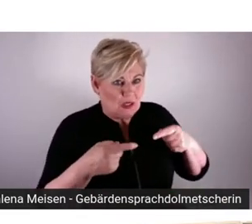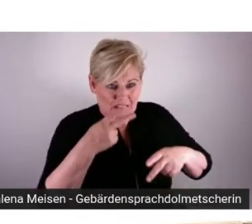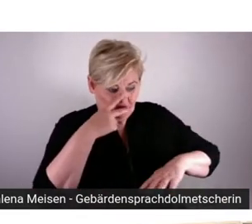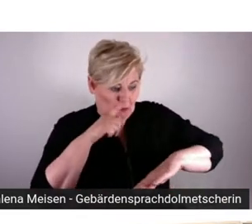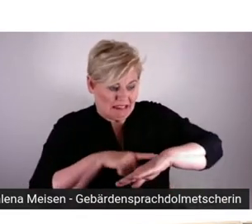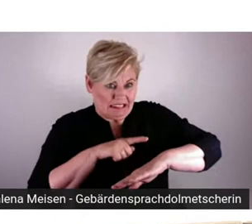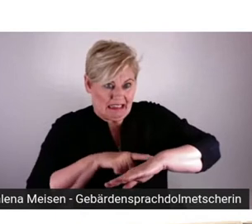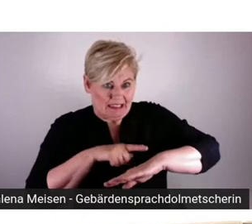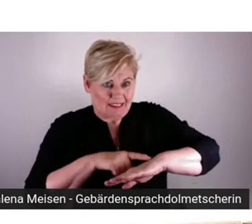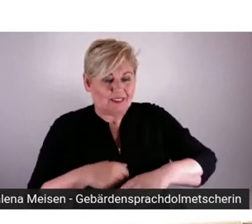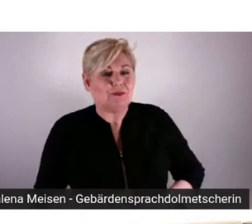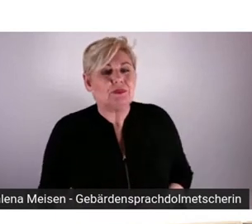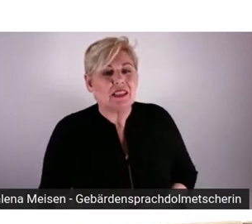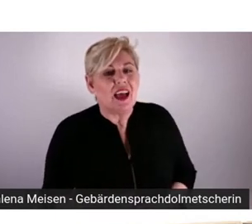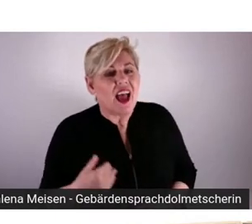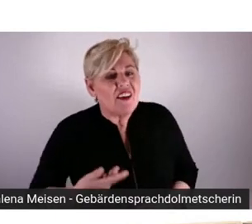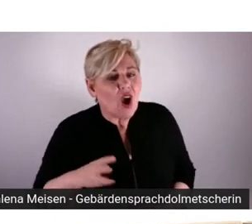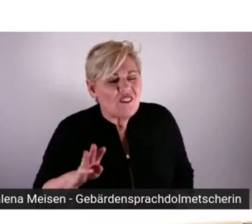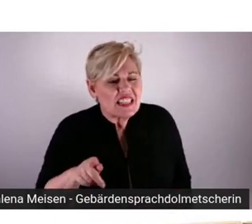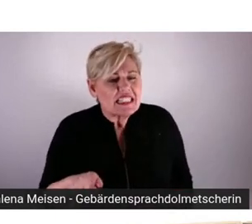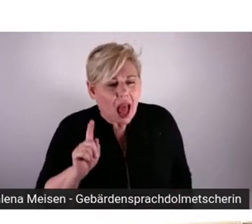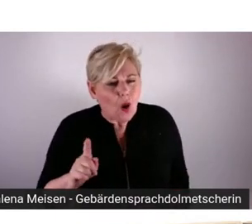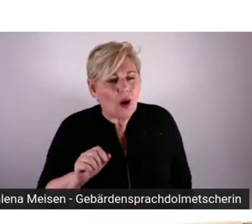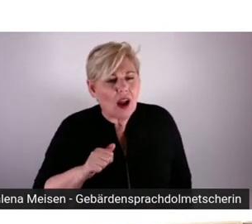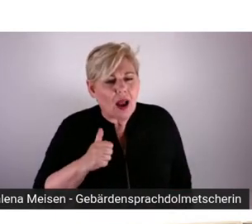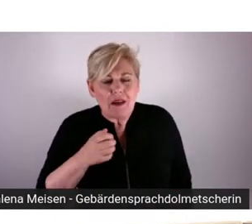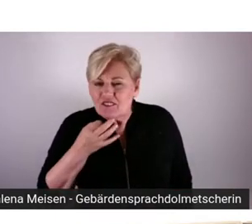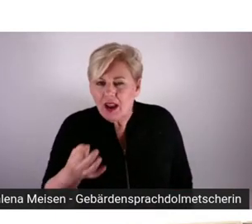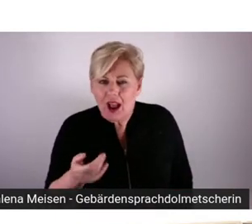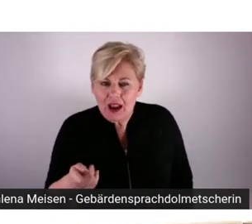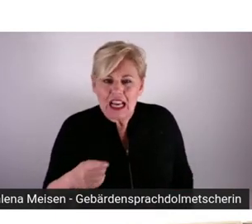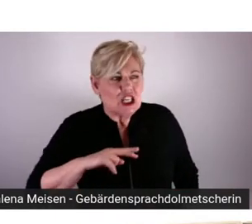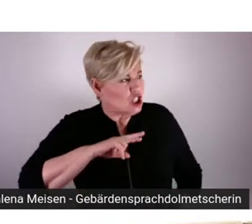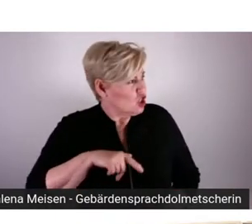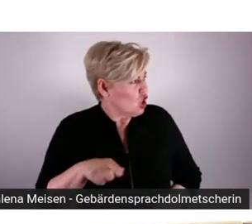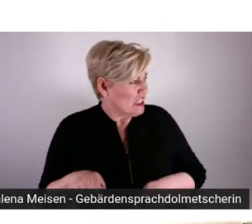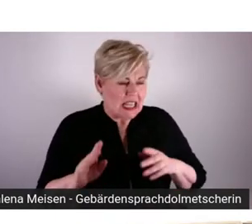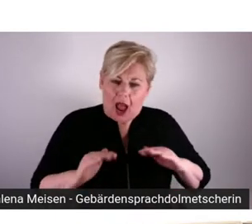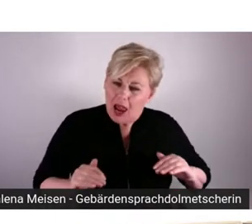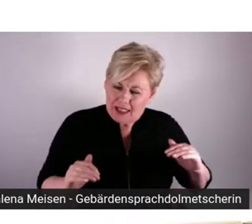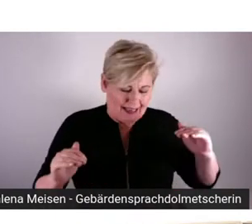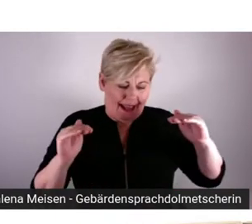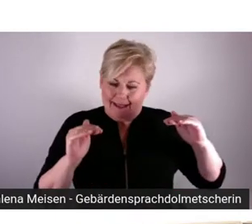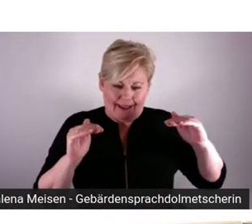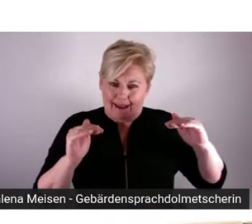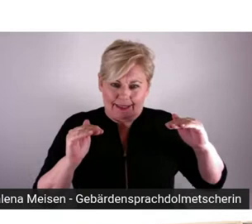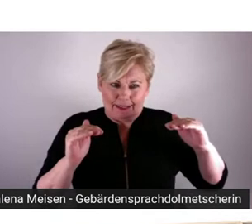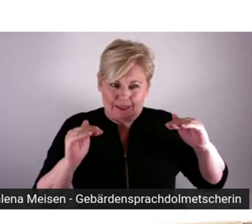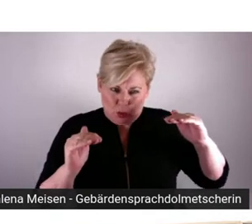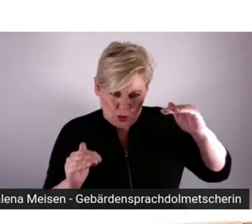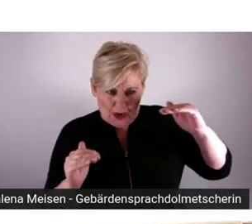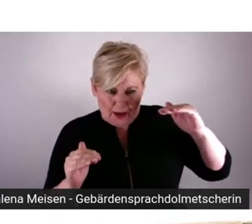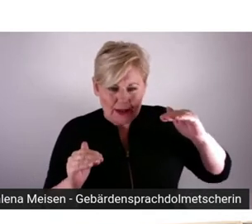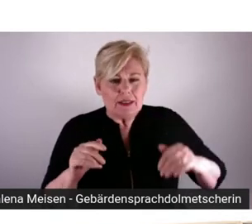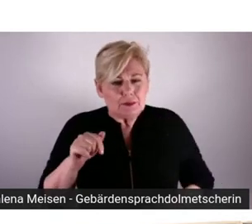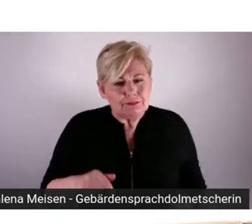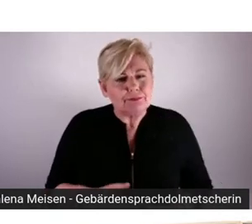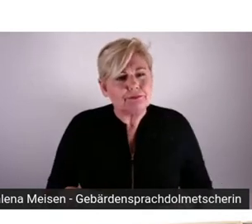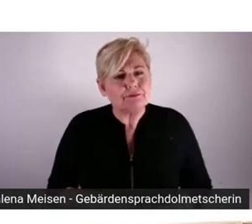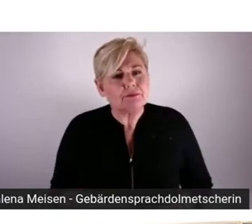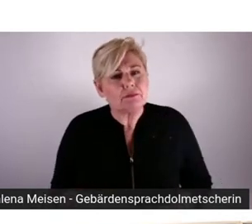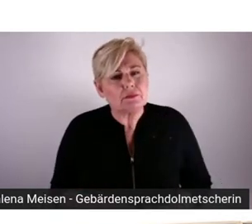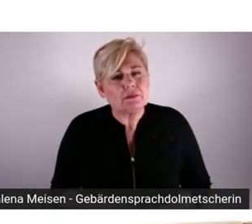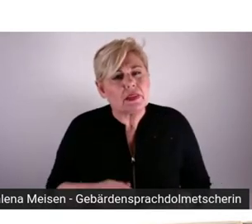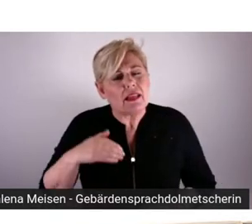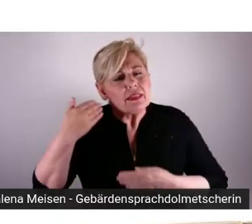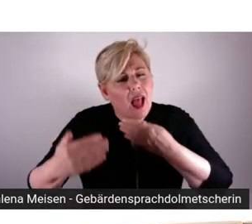Zeit. Frau Wissler, auch die Frage an Sie. Soziale Ungleichheit tatsächlich kämpfen und nachträglich reduzieren.